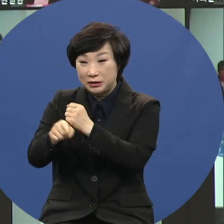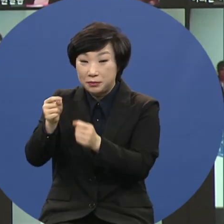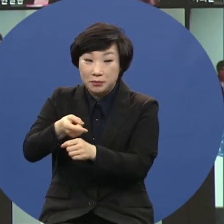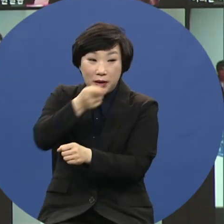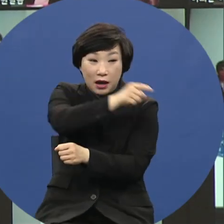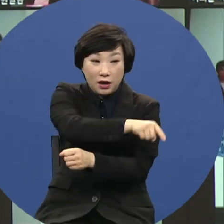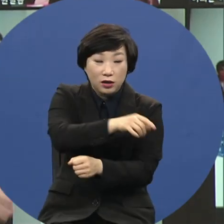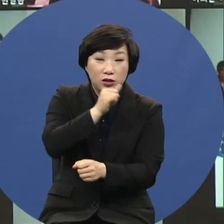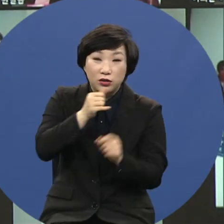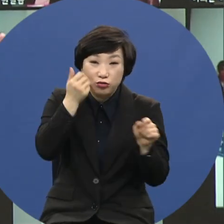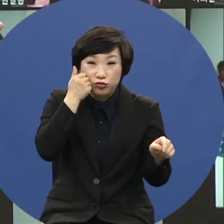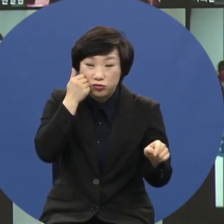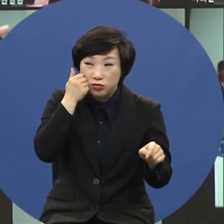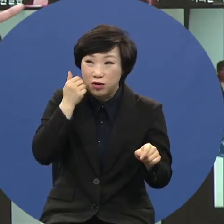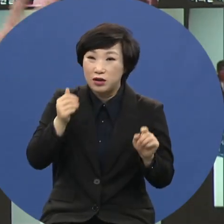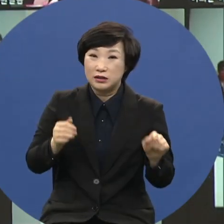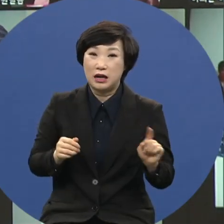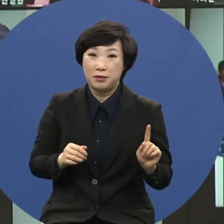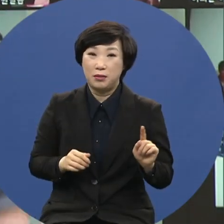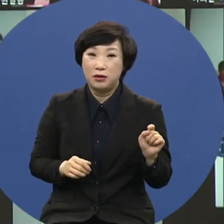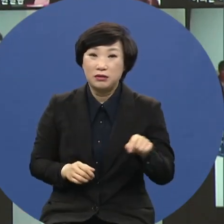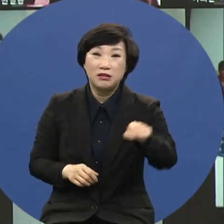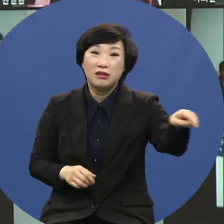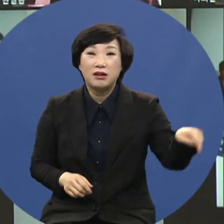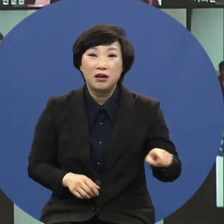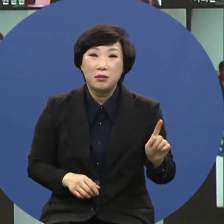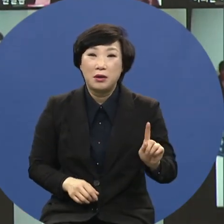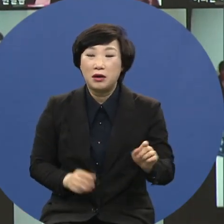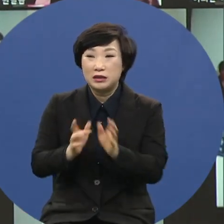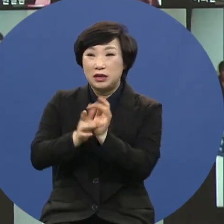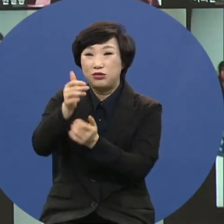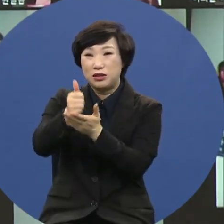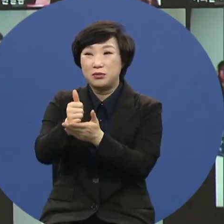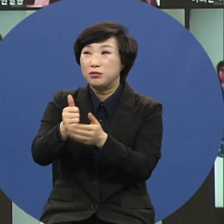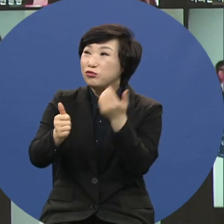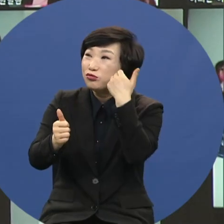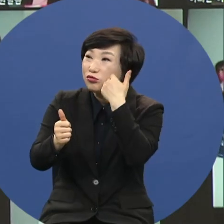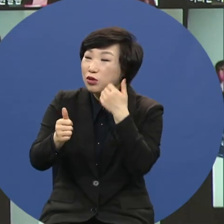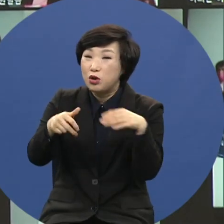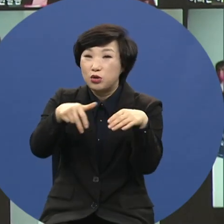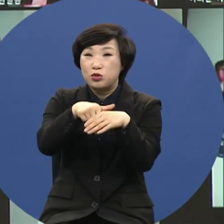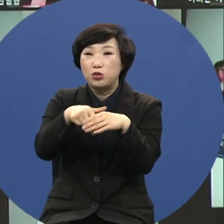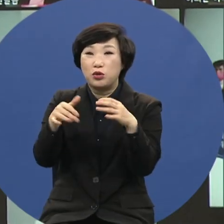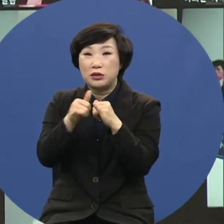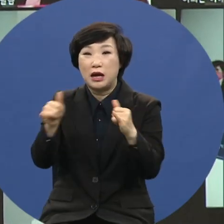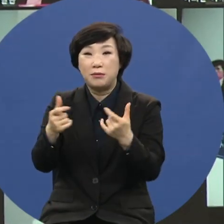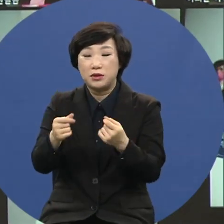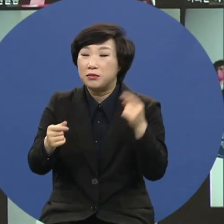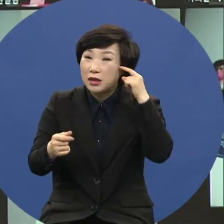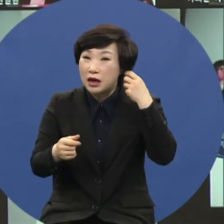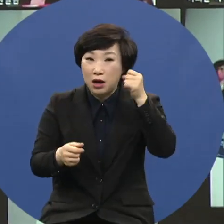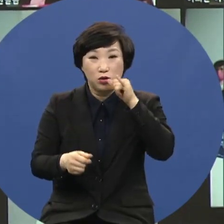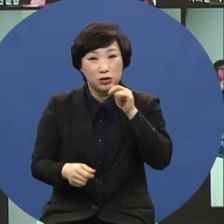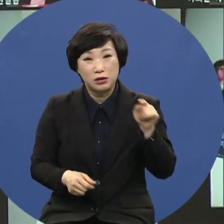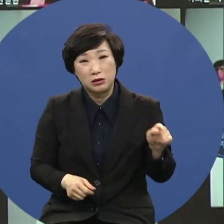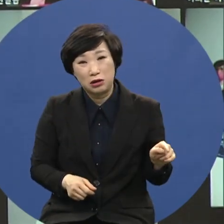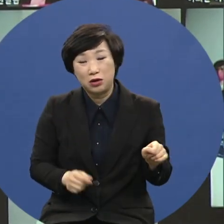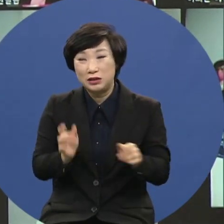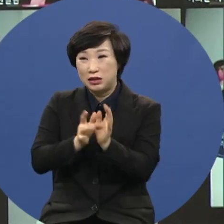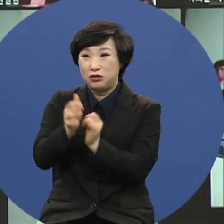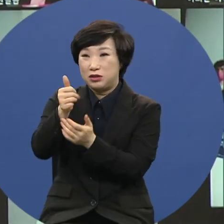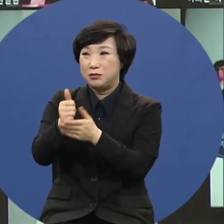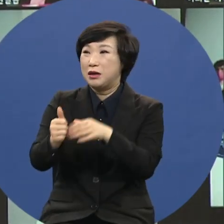밖에서 막무가내의 식으로 예수를 하나의 종교인처럼 취급하고